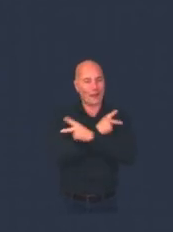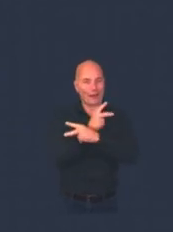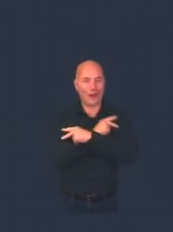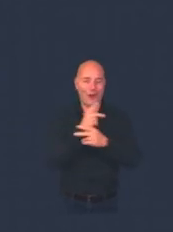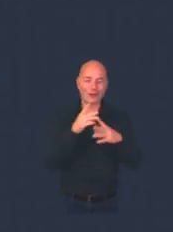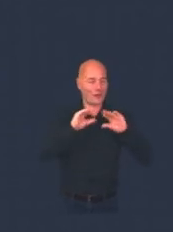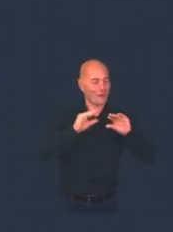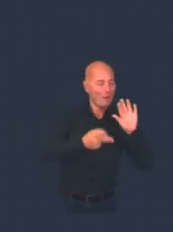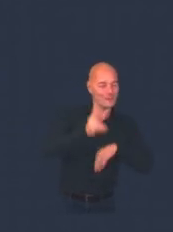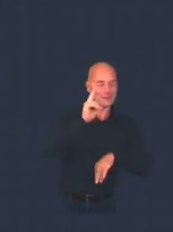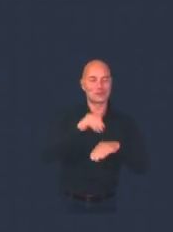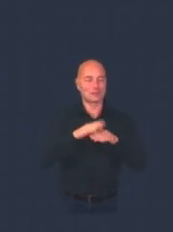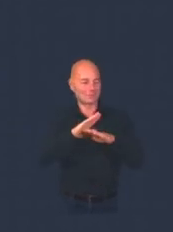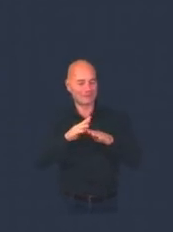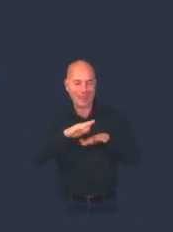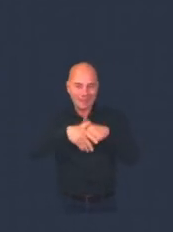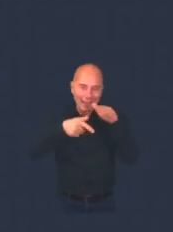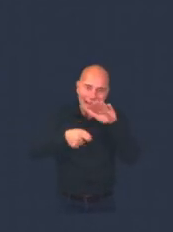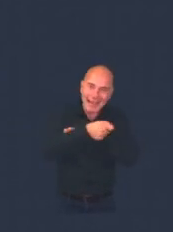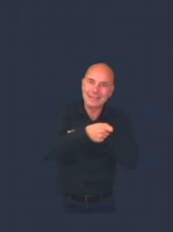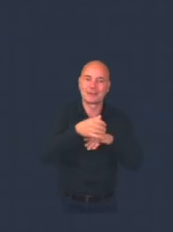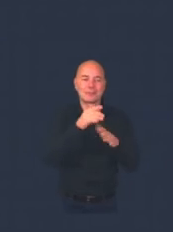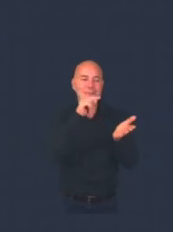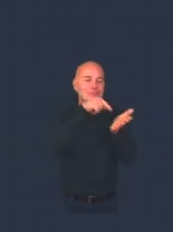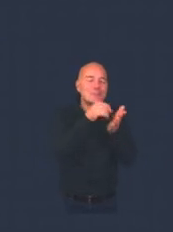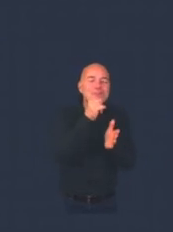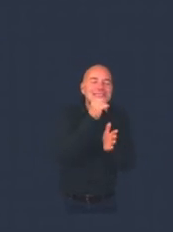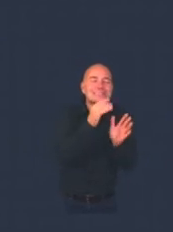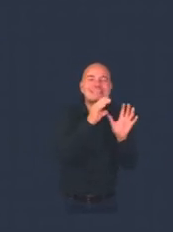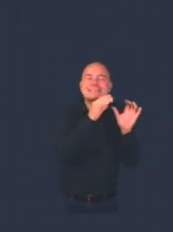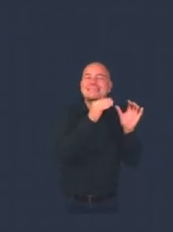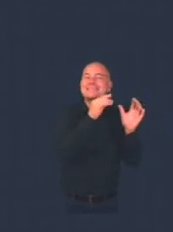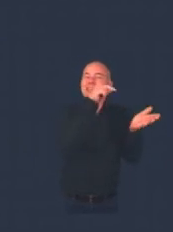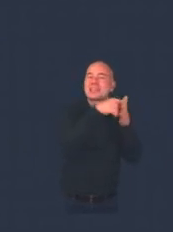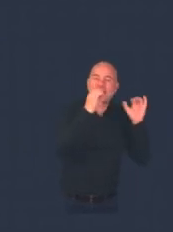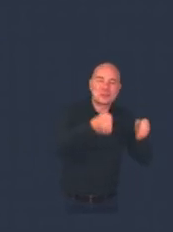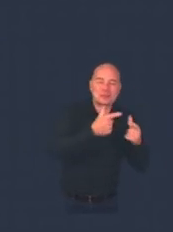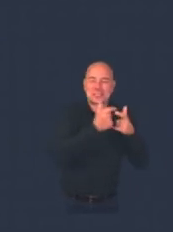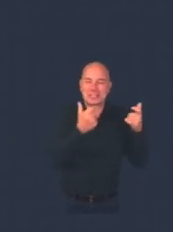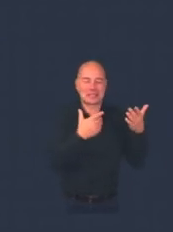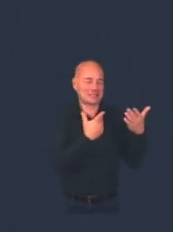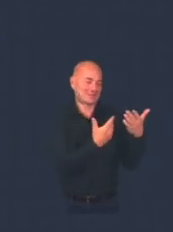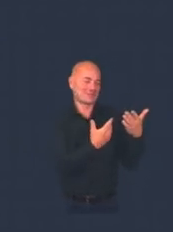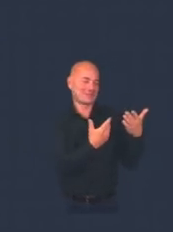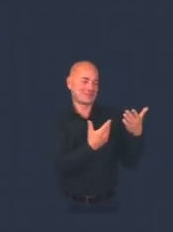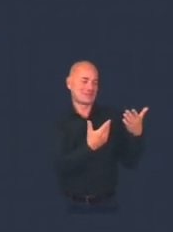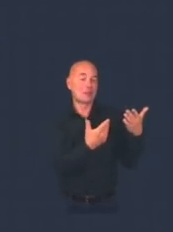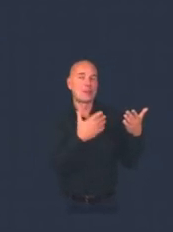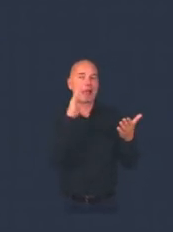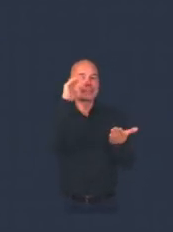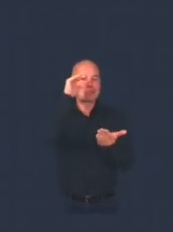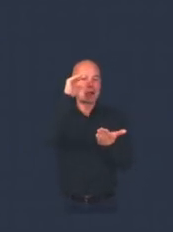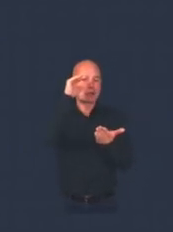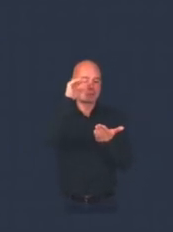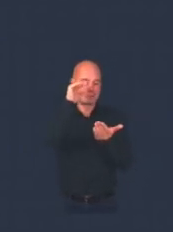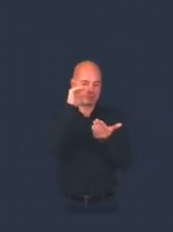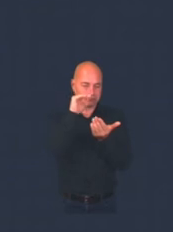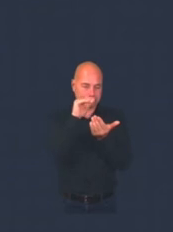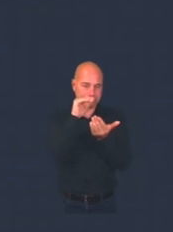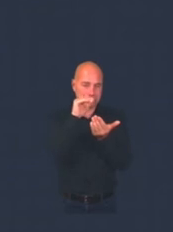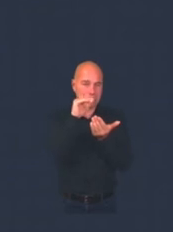aide aux petites stations, relocalisation de l'économie. Mais l'espoir est mince, car sur l'ensemble de ces thèmes extrêmement importants, les